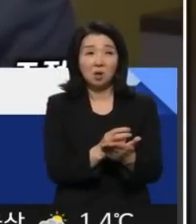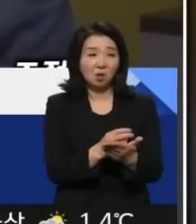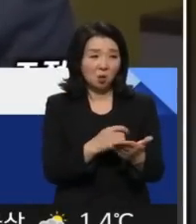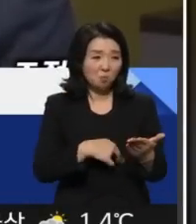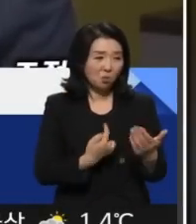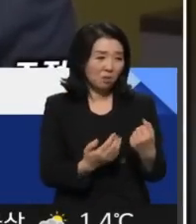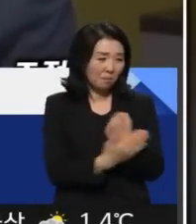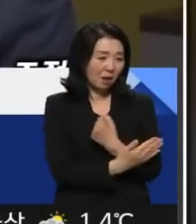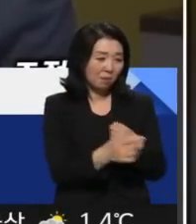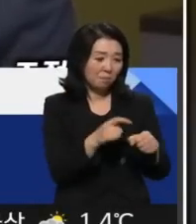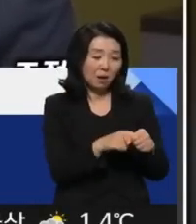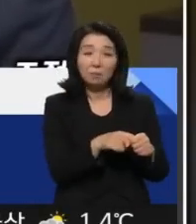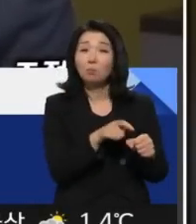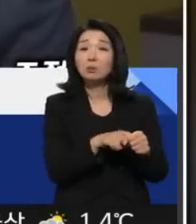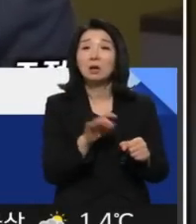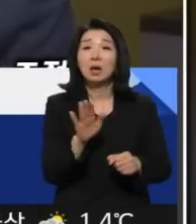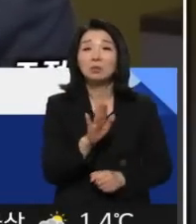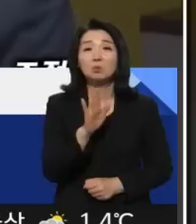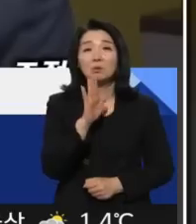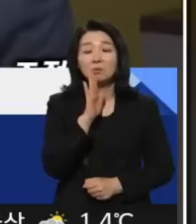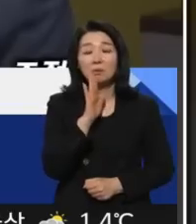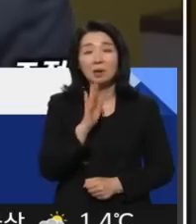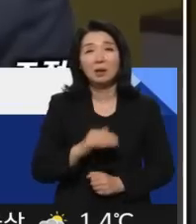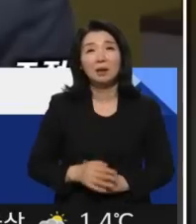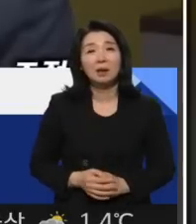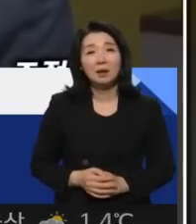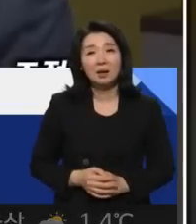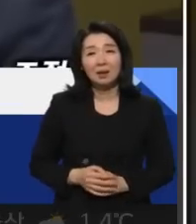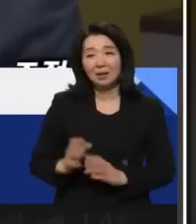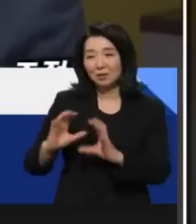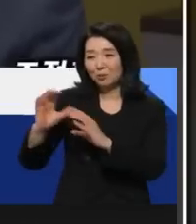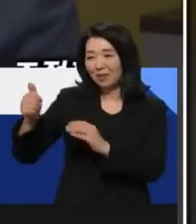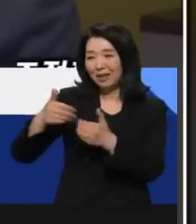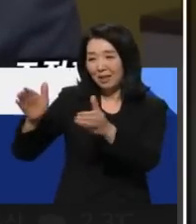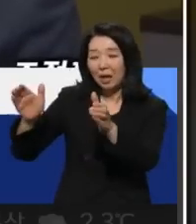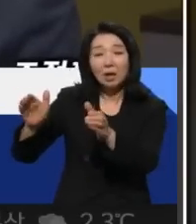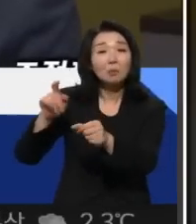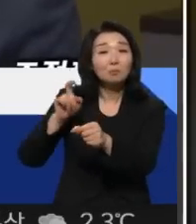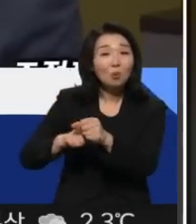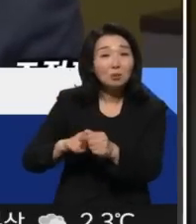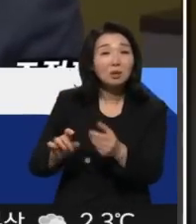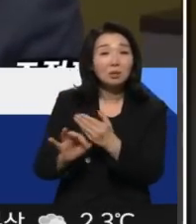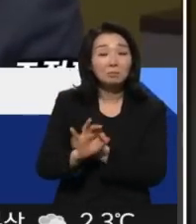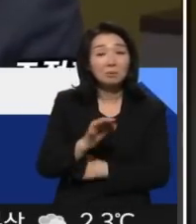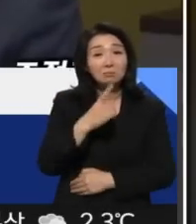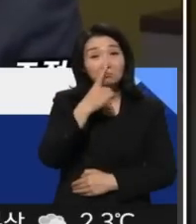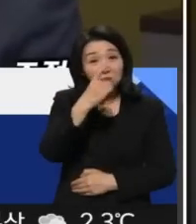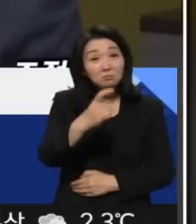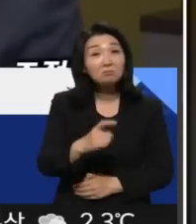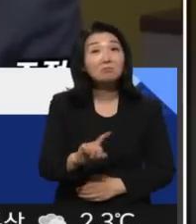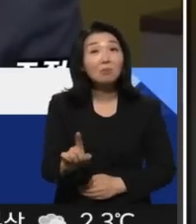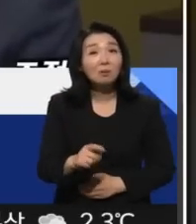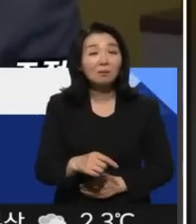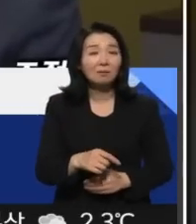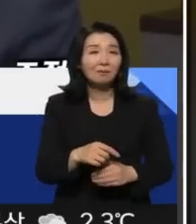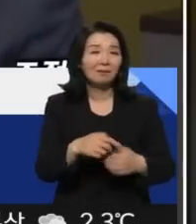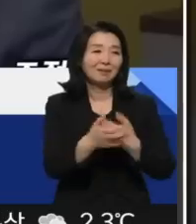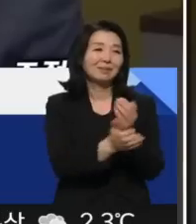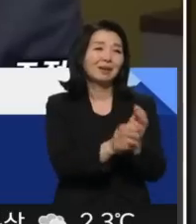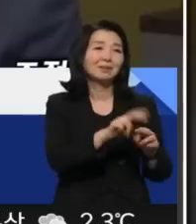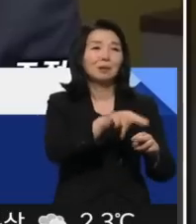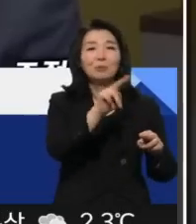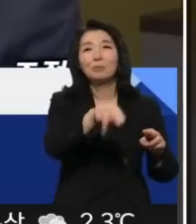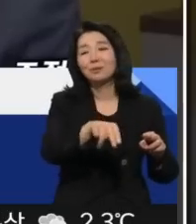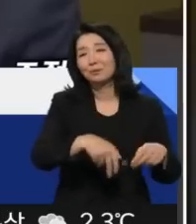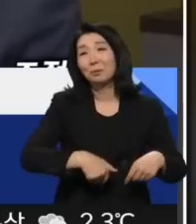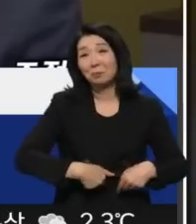하기 위한 특검이 아니라 정말로 기득권 카르텔을 깨부시기 위한 특검이라면 정말 멋있게 당대표직을 일단